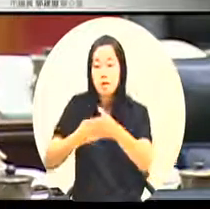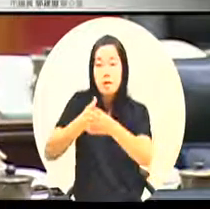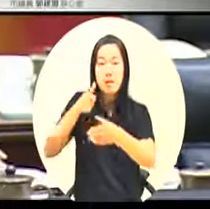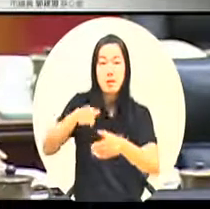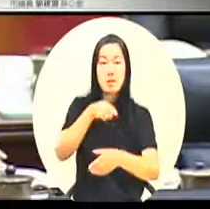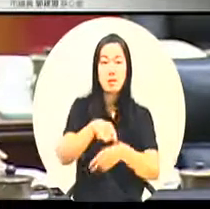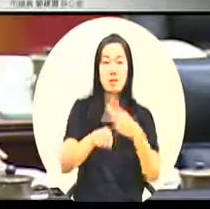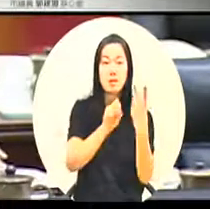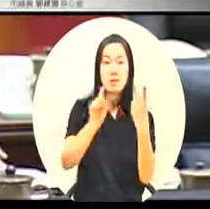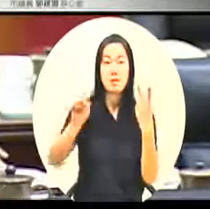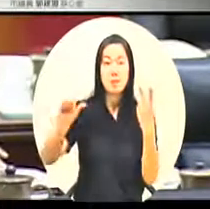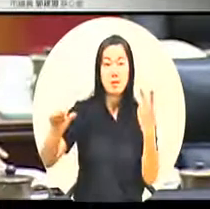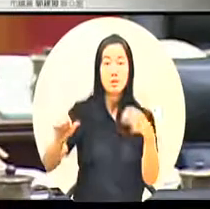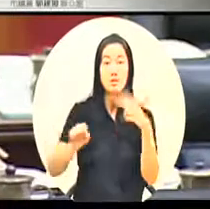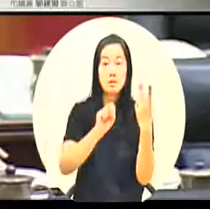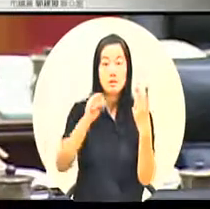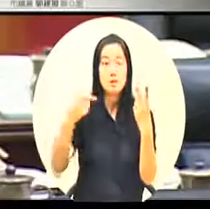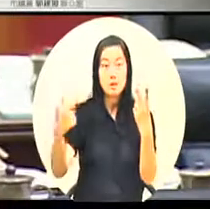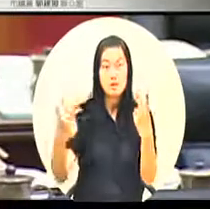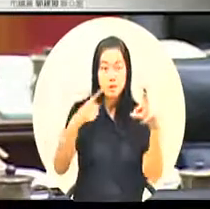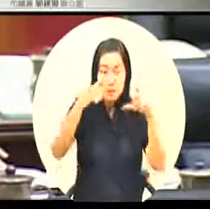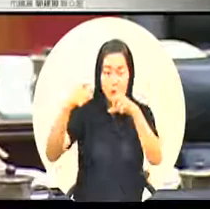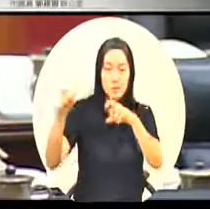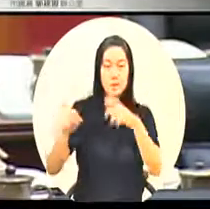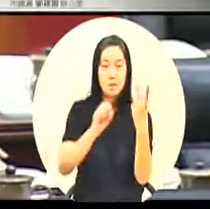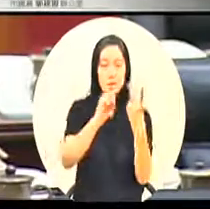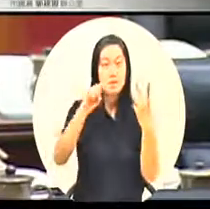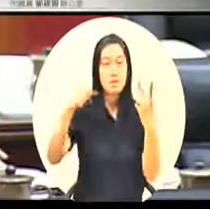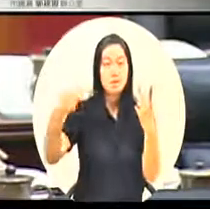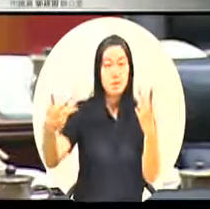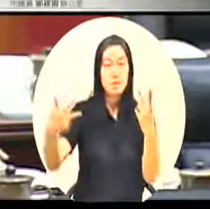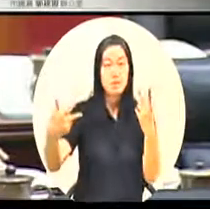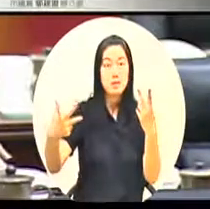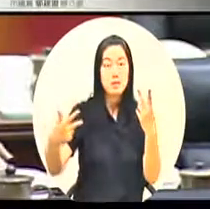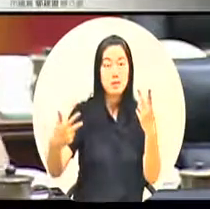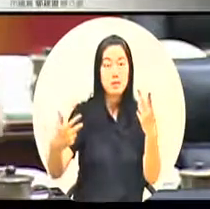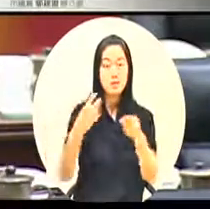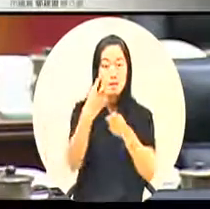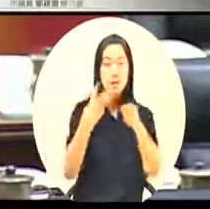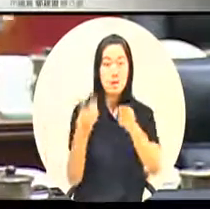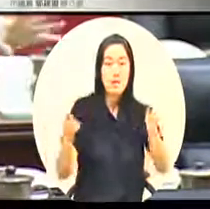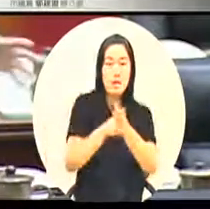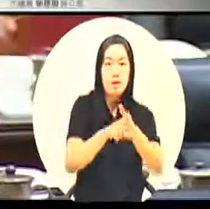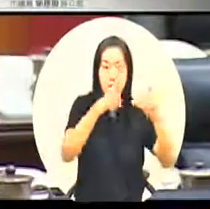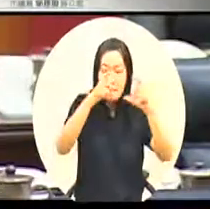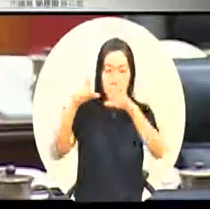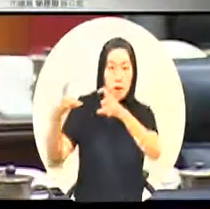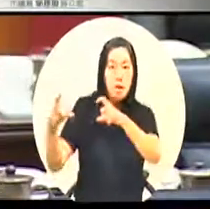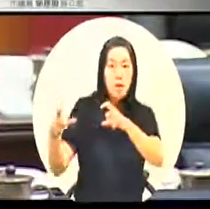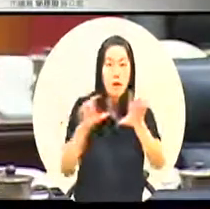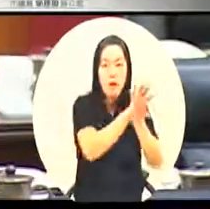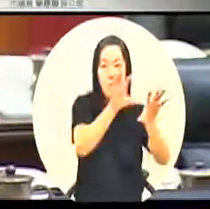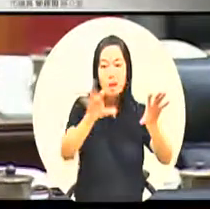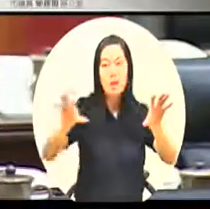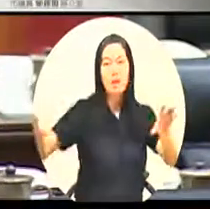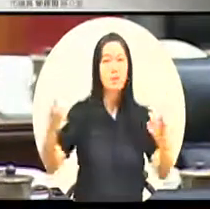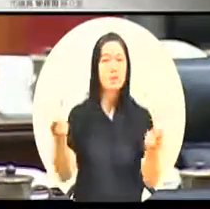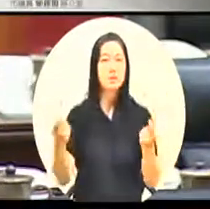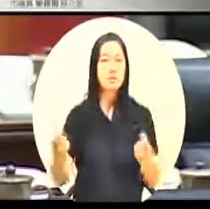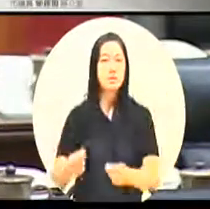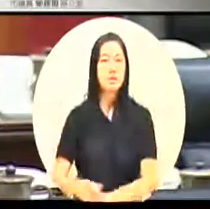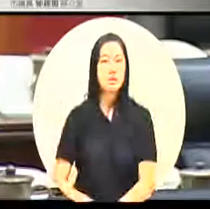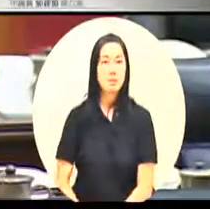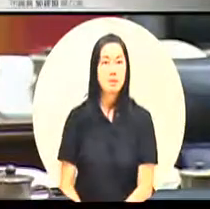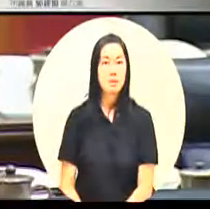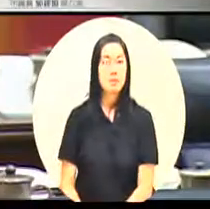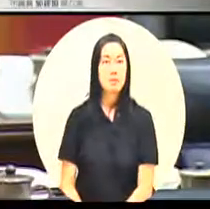2015年的照片，2016年的照片。2017年，三年拢用同款的相片，代表翕一张相片直直用。咱看到的相片，毋是囡仔逐工